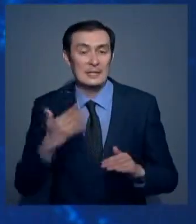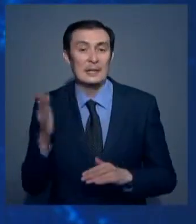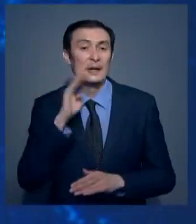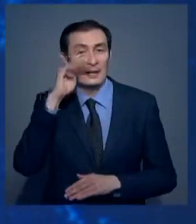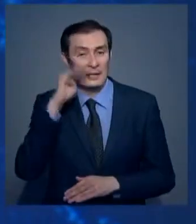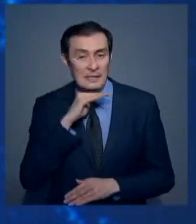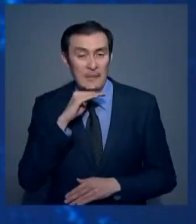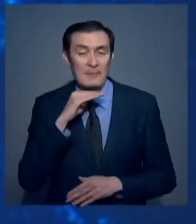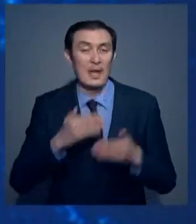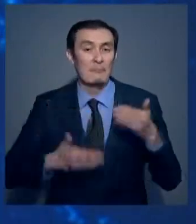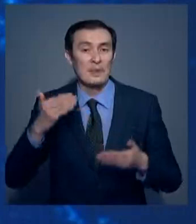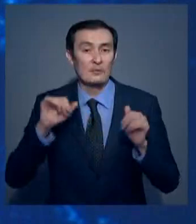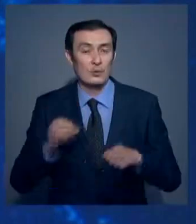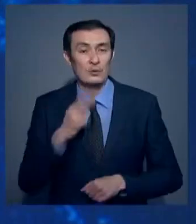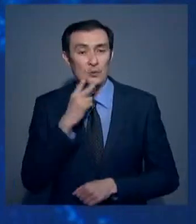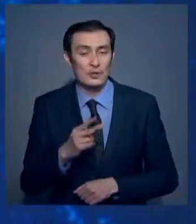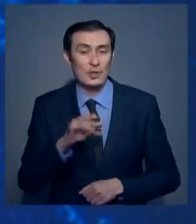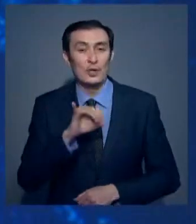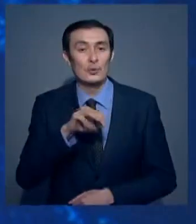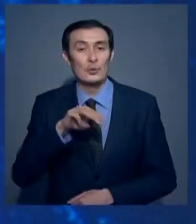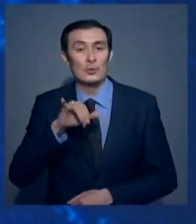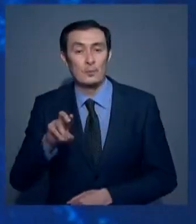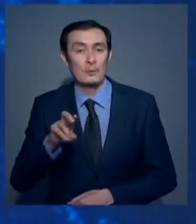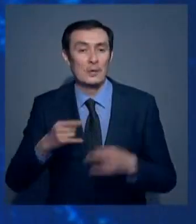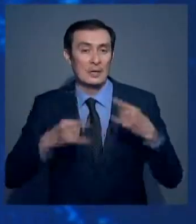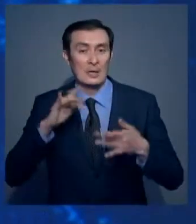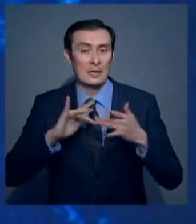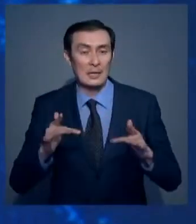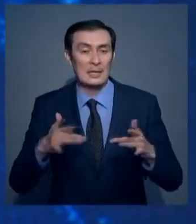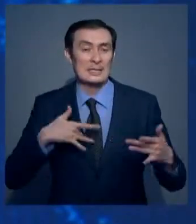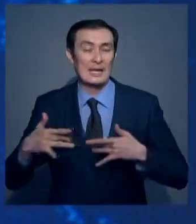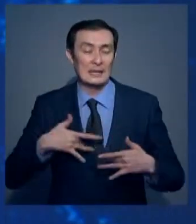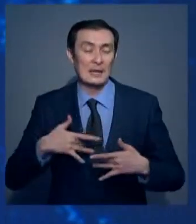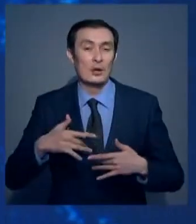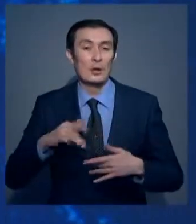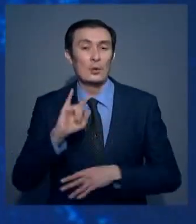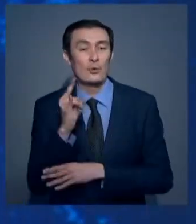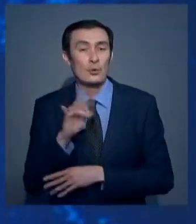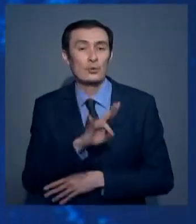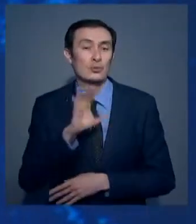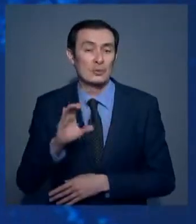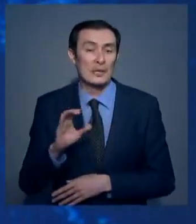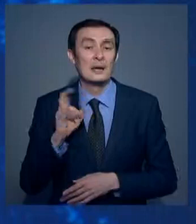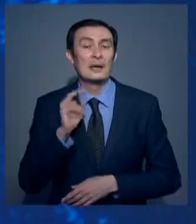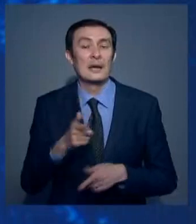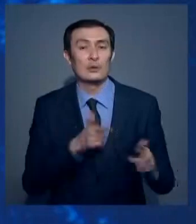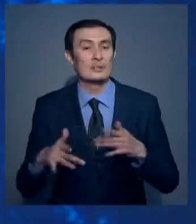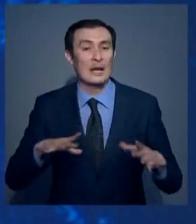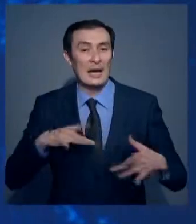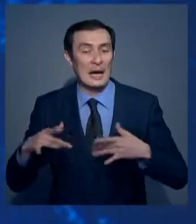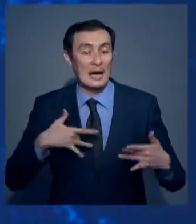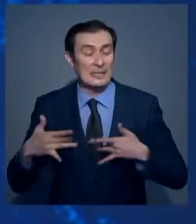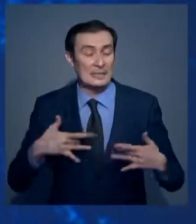их родители. Постановку можно увидеть на YouTube-канале театра кукол Нурсултана. Как готовятся артисты к выступлению